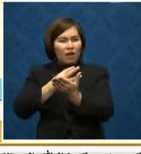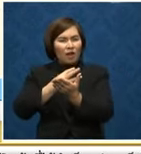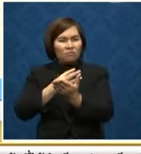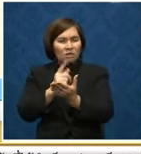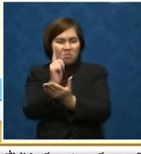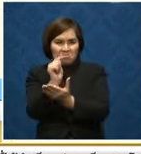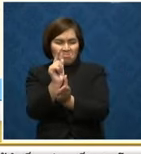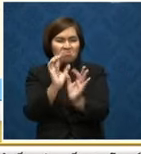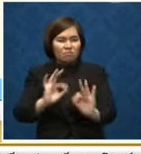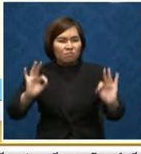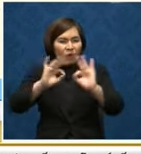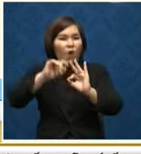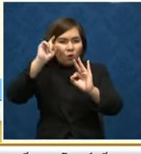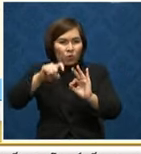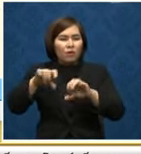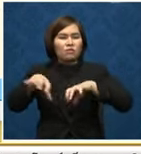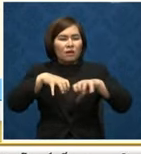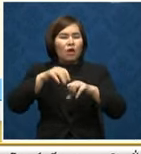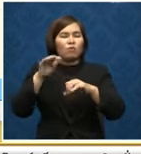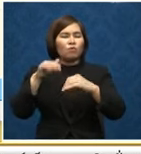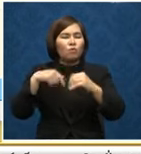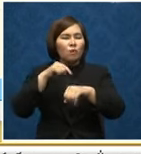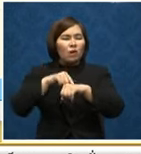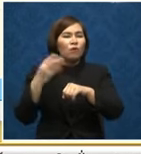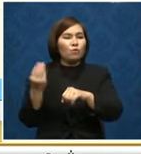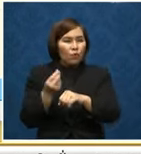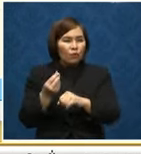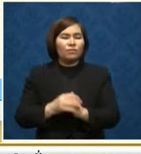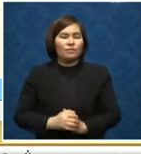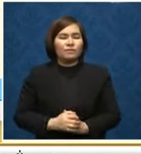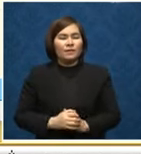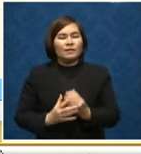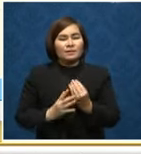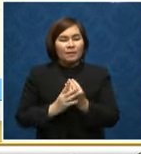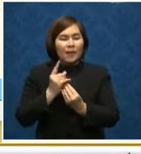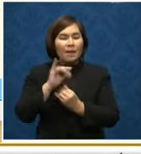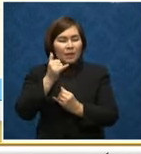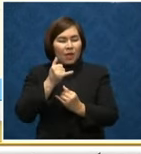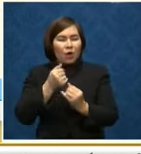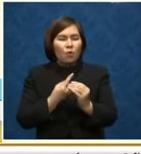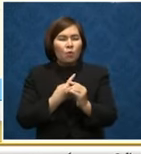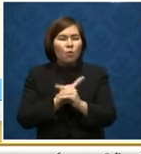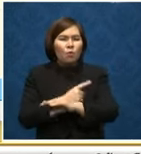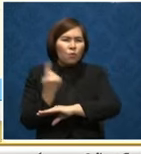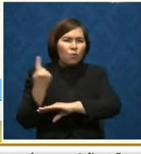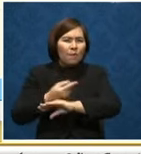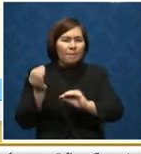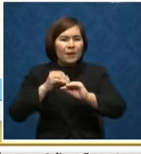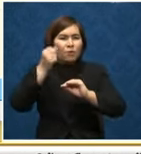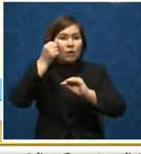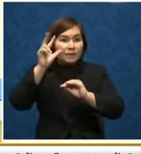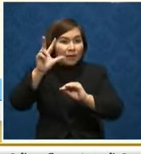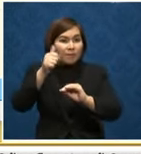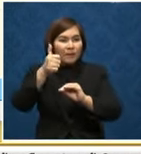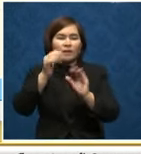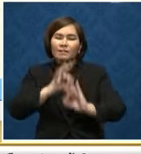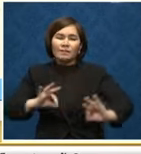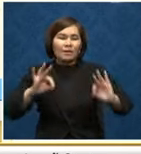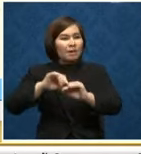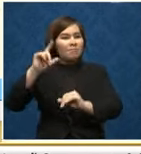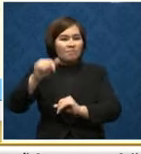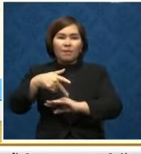ามีความจำเป็นจะต้องดำเนินการให้แล้วเสร็จเนี่ยในแต่ละสัปดาห์เนี่ยเราอาจจะเพิ่มวันประชุมเป็น3วันได้โดยขึ้นกับดำริของท่านประ